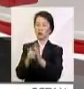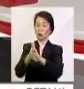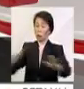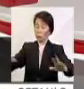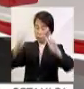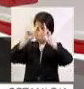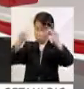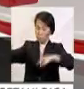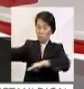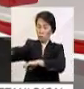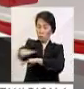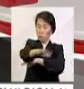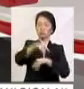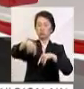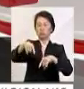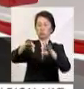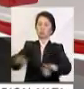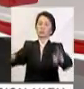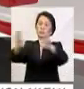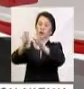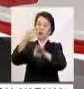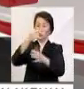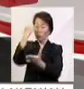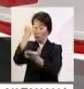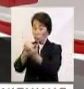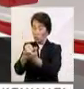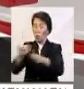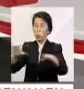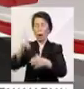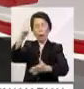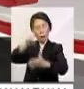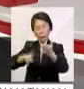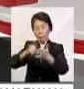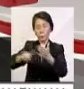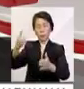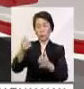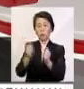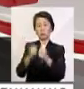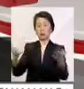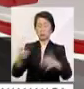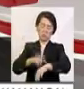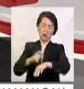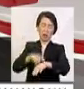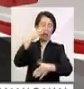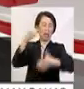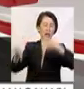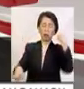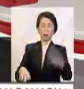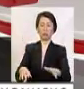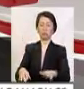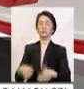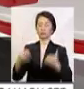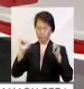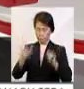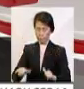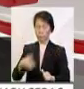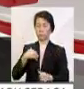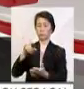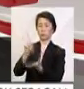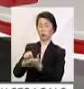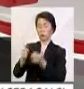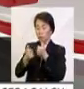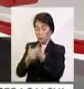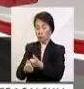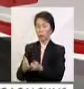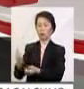keamanan perairan negara lebih penting kerana penjenayah akan melakukan apa sahaja tanpa mengira waktu. Ya, wartawan Nazaruddin Abu Zamil yang